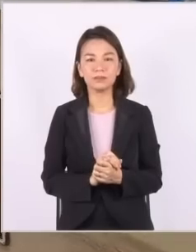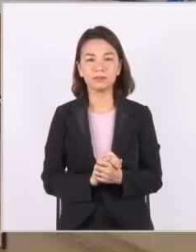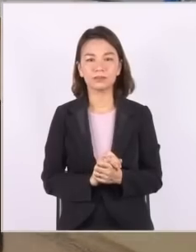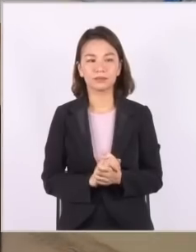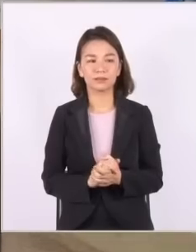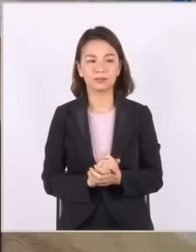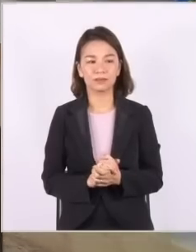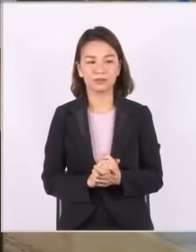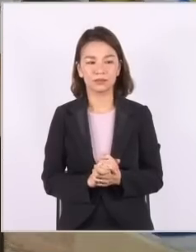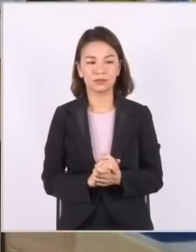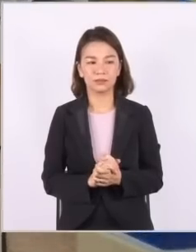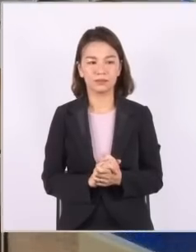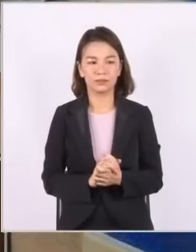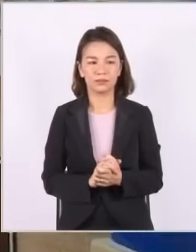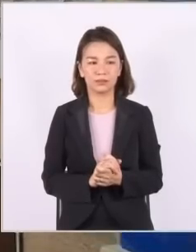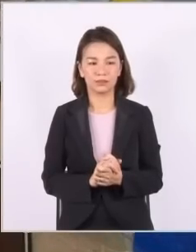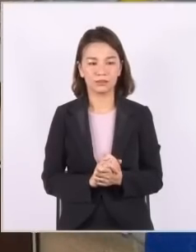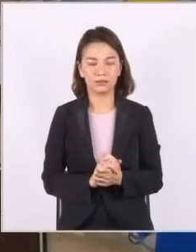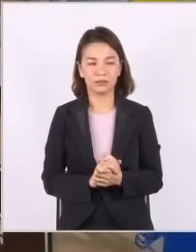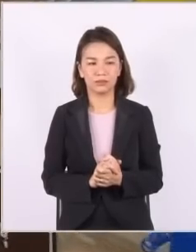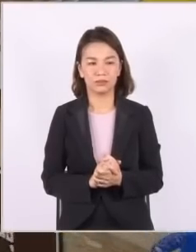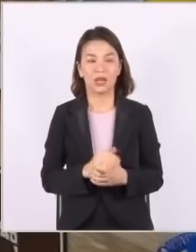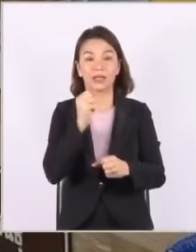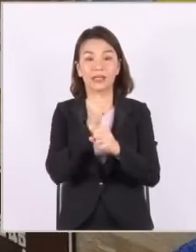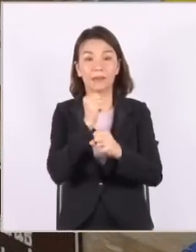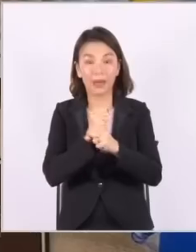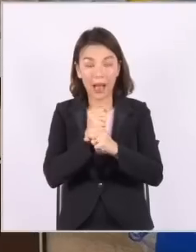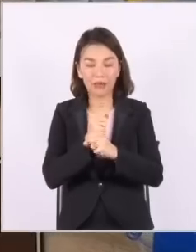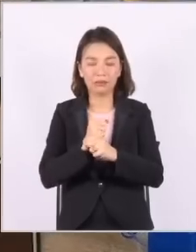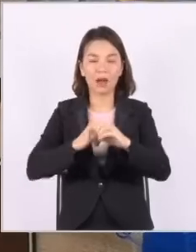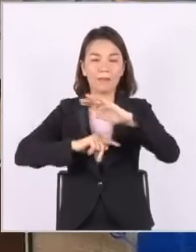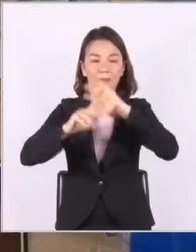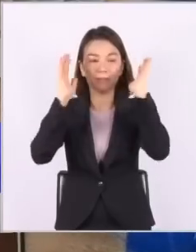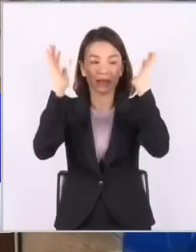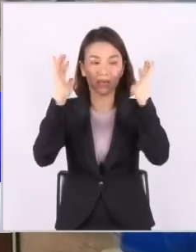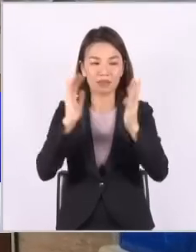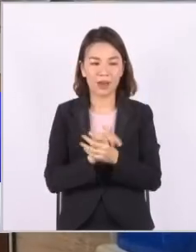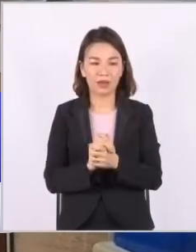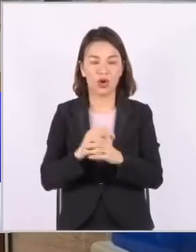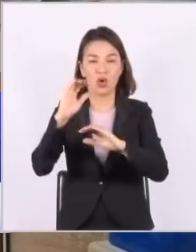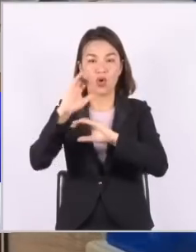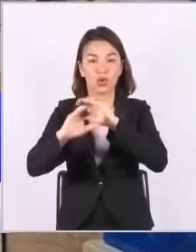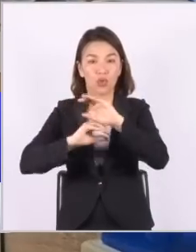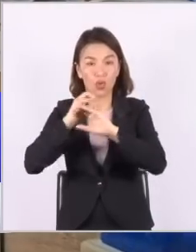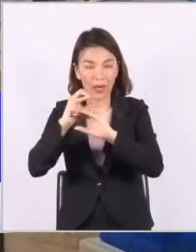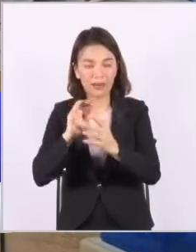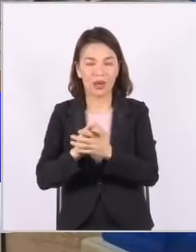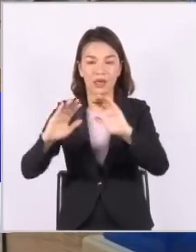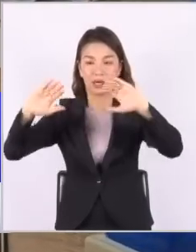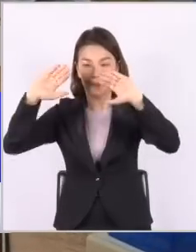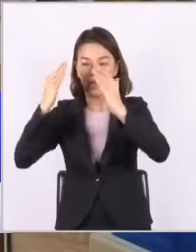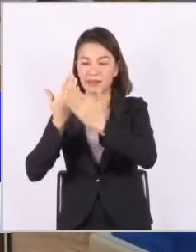ผมเป็นเจ้าหน้าที่ประชาสัมพันธ์ที่ศาลากลางอาคนละครึ่งจะมาปิดอีกเฟสหนึ่งคือ